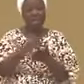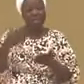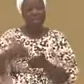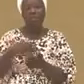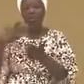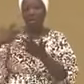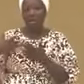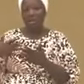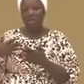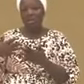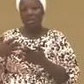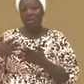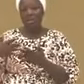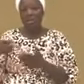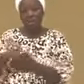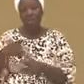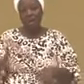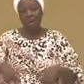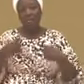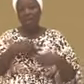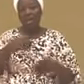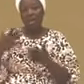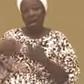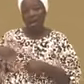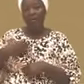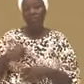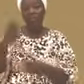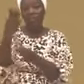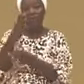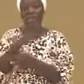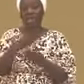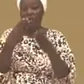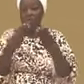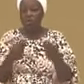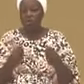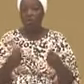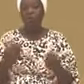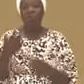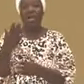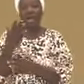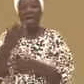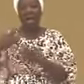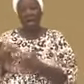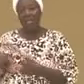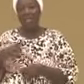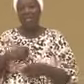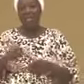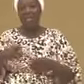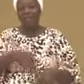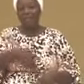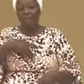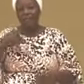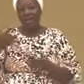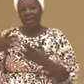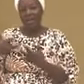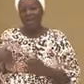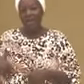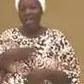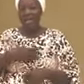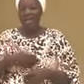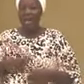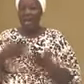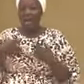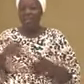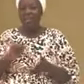nouvelle vie un choeur de chair un coeur tendre un cas qui n'est sensible un cas